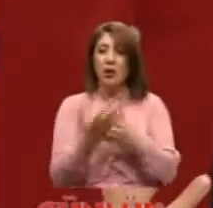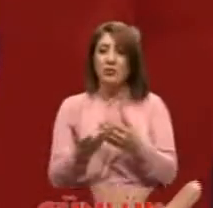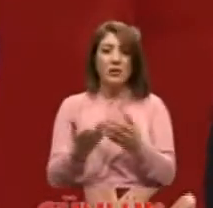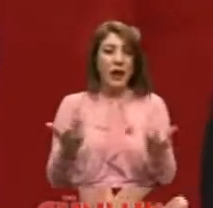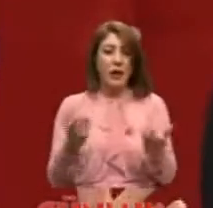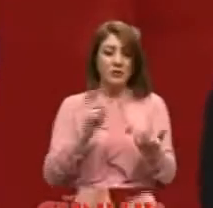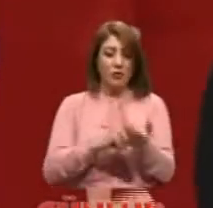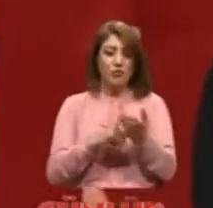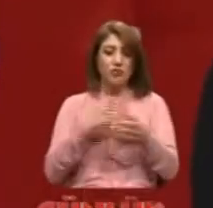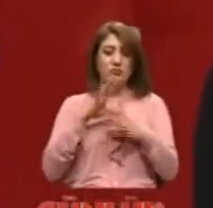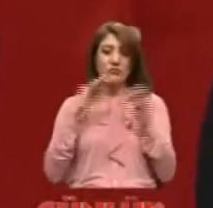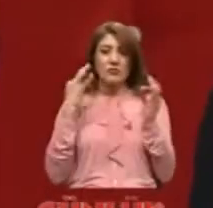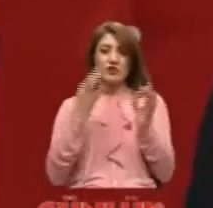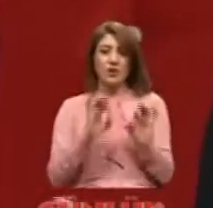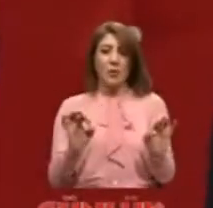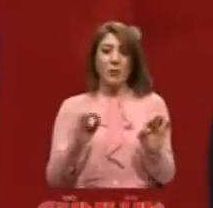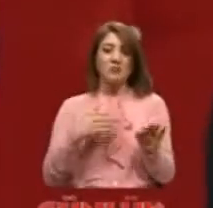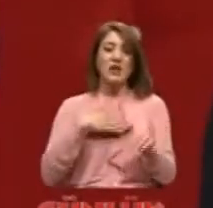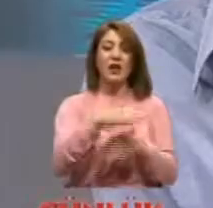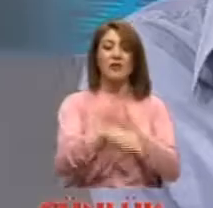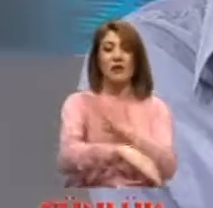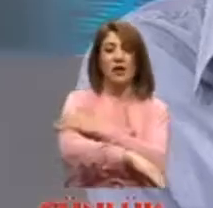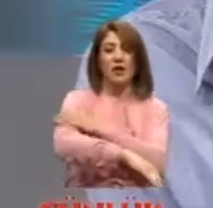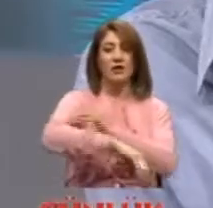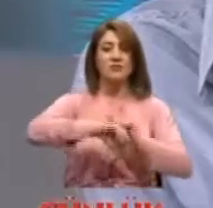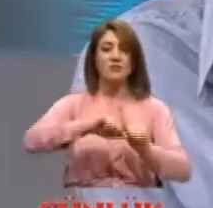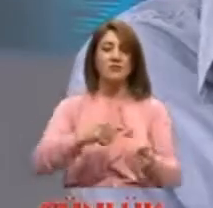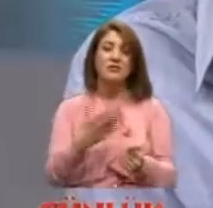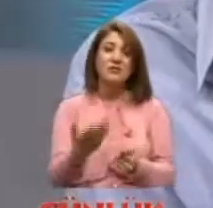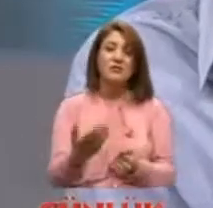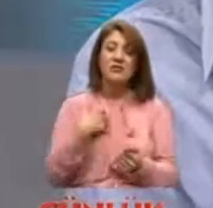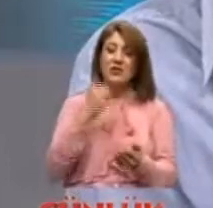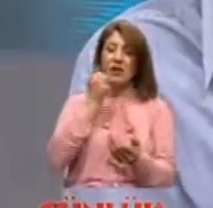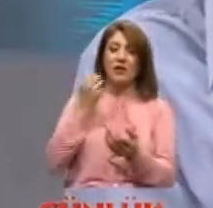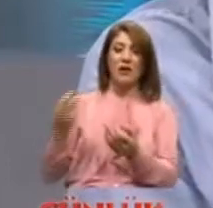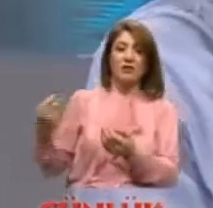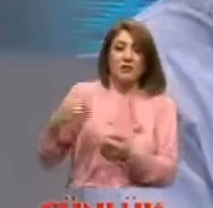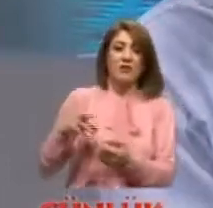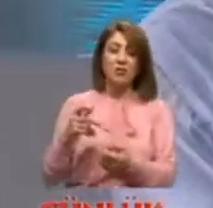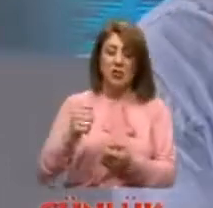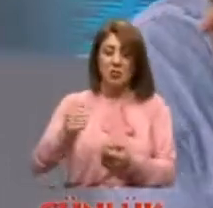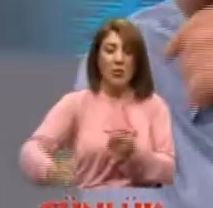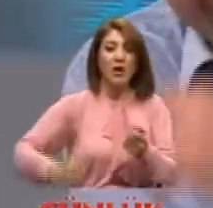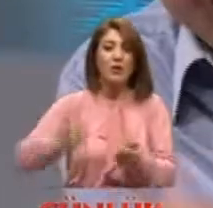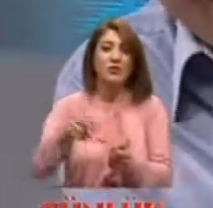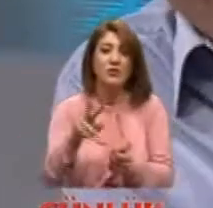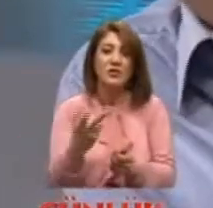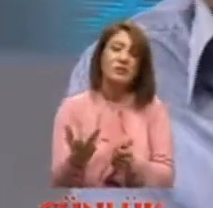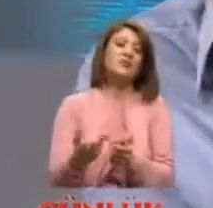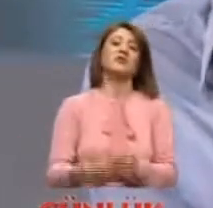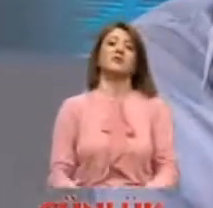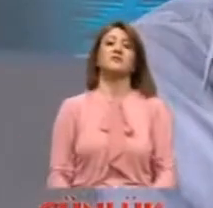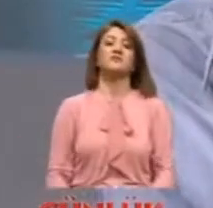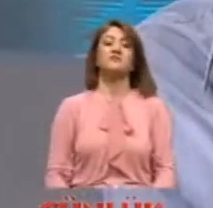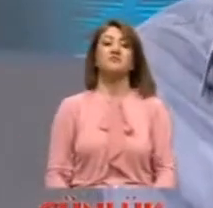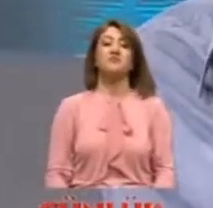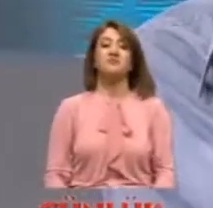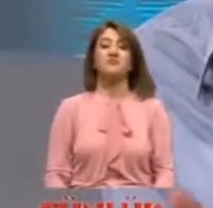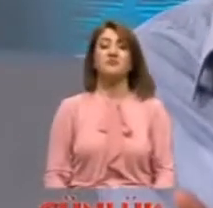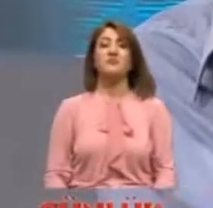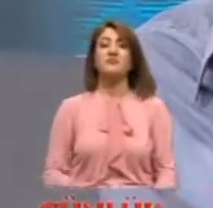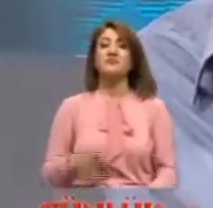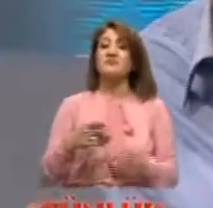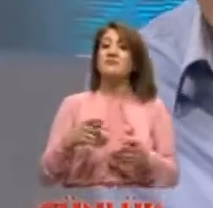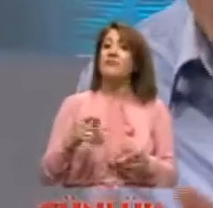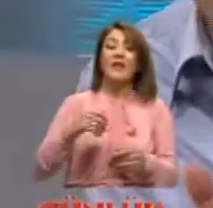tavukluğundan memnun. Ama olur ya, ileride kanadı kırıldı falan, onun yedeği. Yani böyle bastonu. Yani o, ne olabilir? Ne